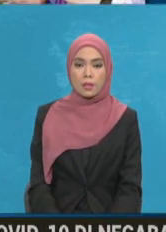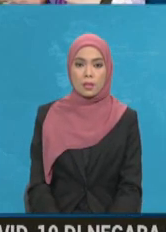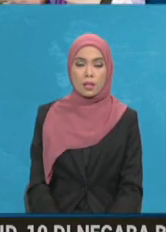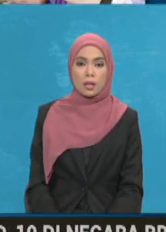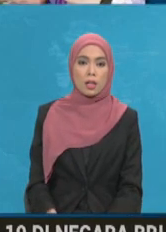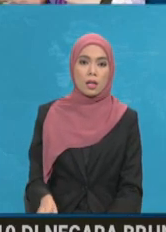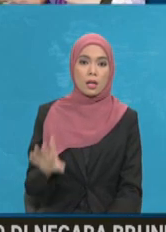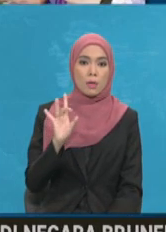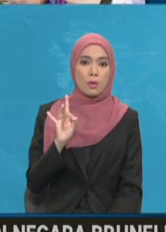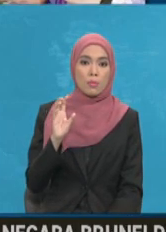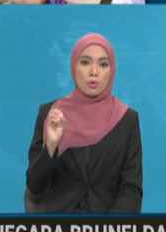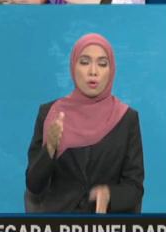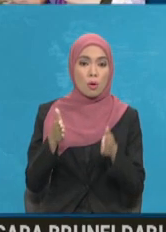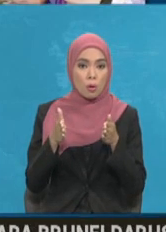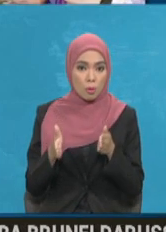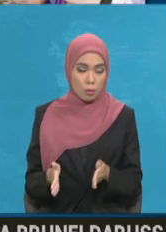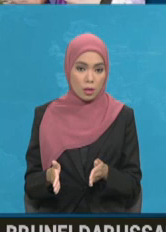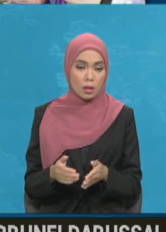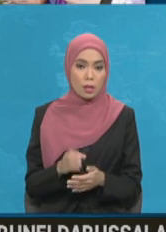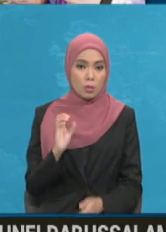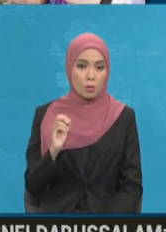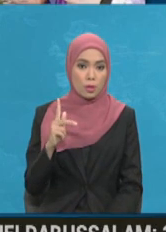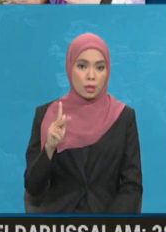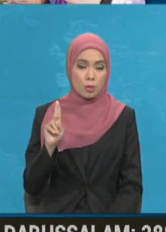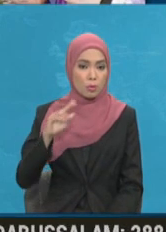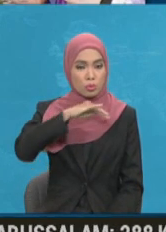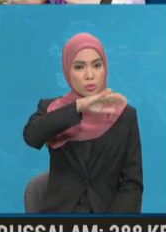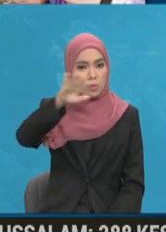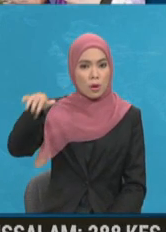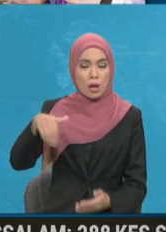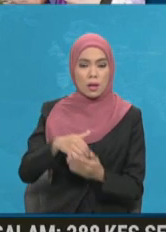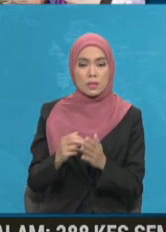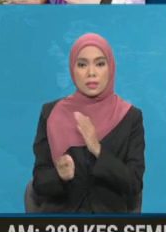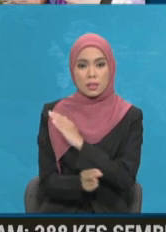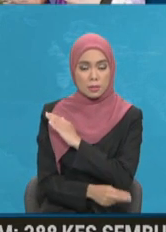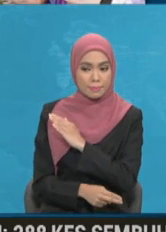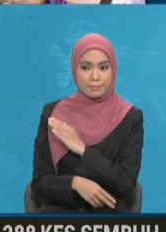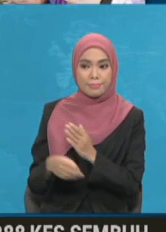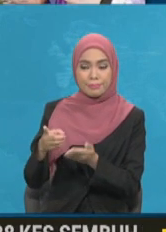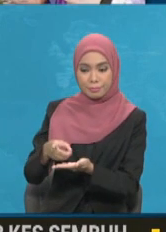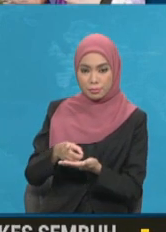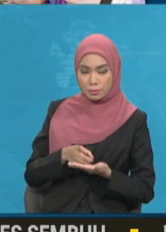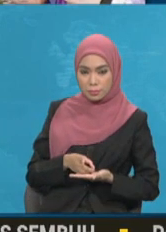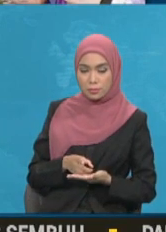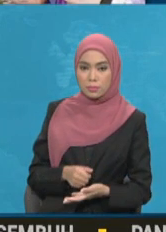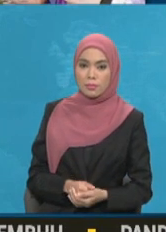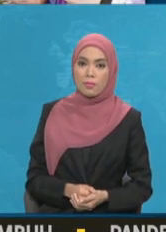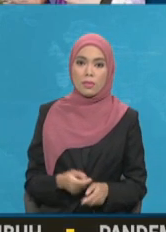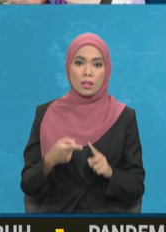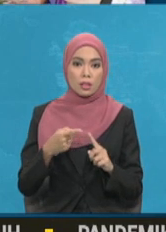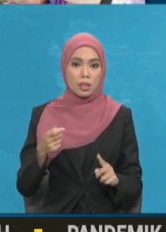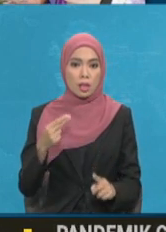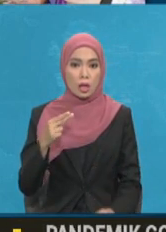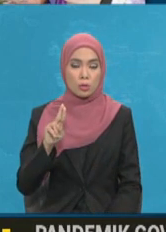82 murid berkeperluan khas ugama seluruh negara menerima sumbangan tersebut sumbangan diserahkan oleh pangeran